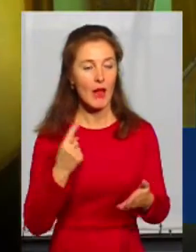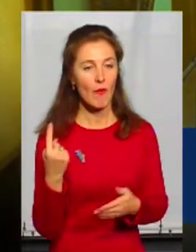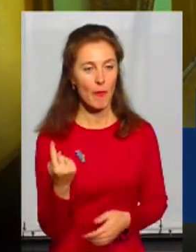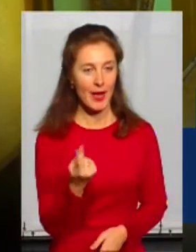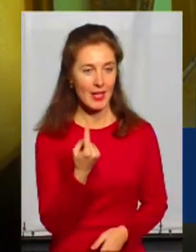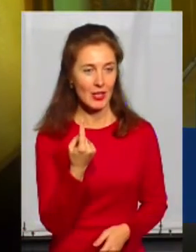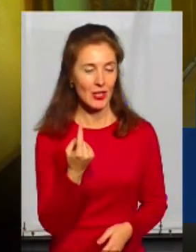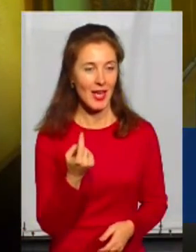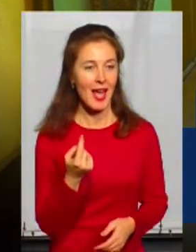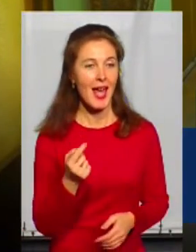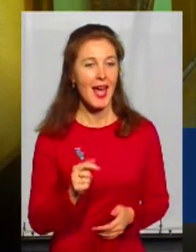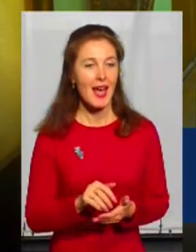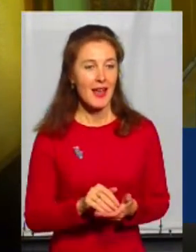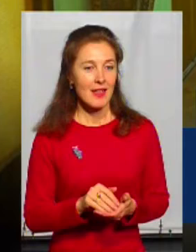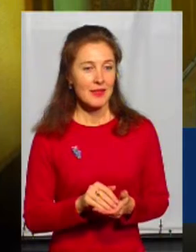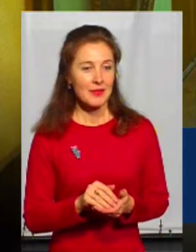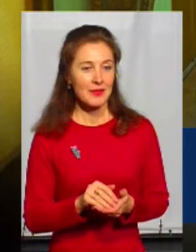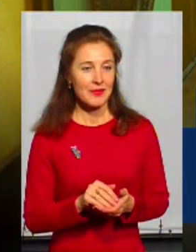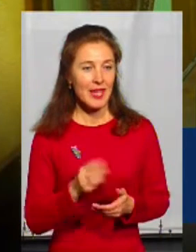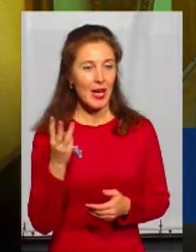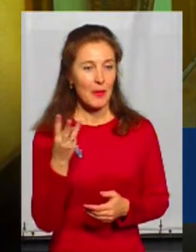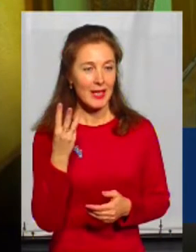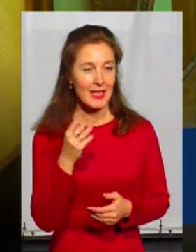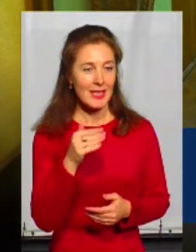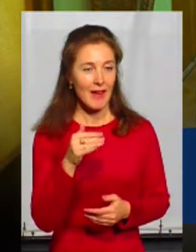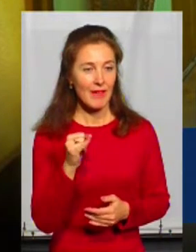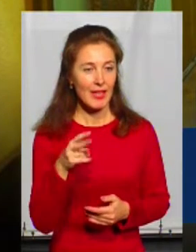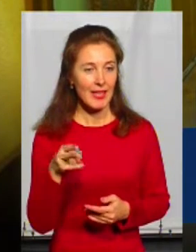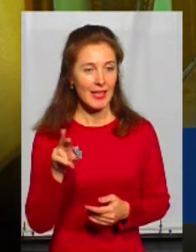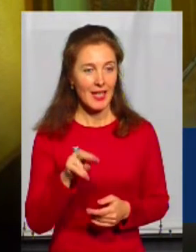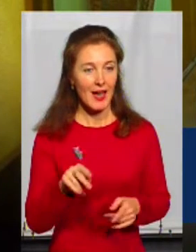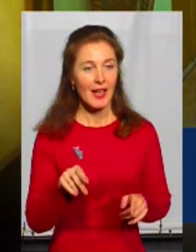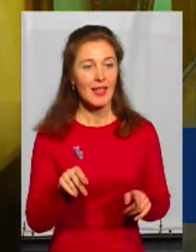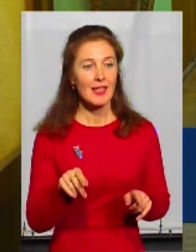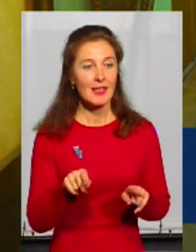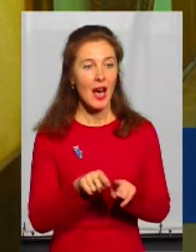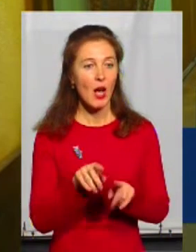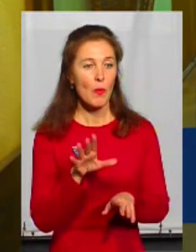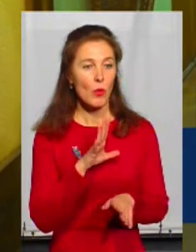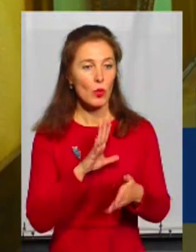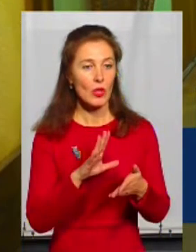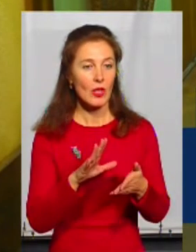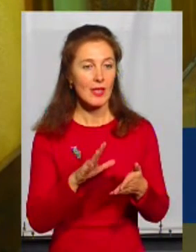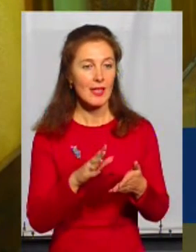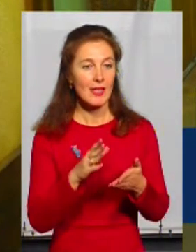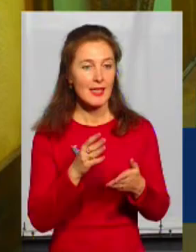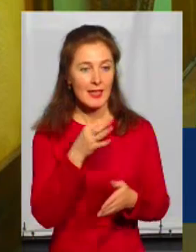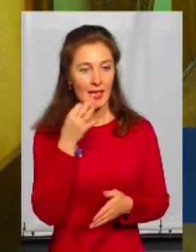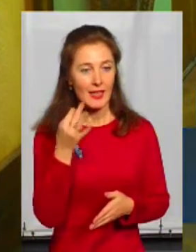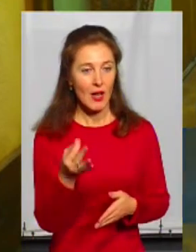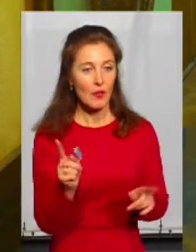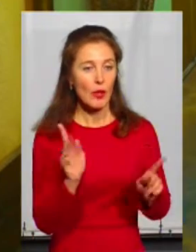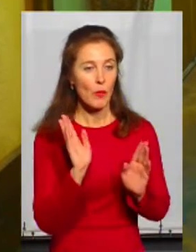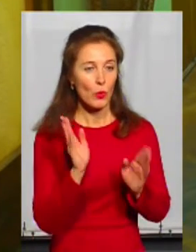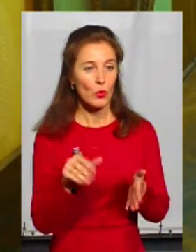запрошення керівника суспільного телебачення Хмельницької філії. Так як було заявлено, що будуть представники військових